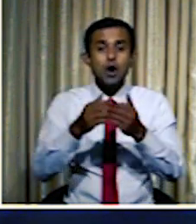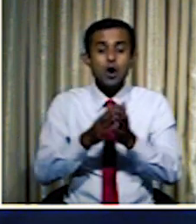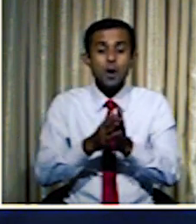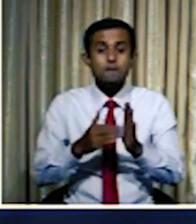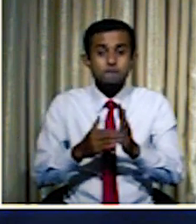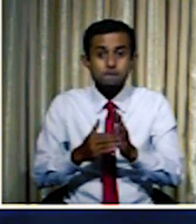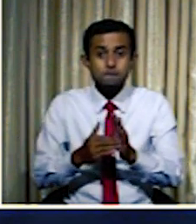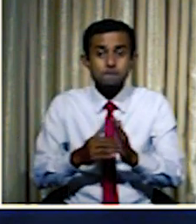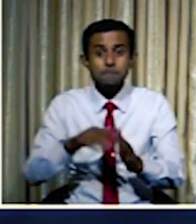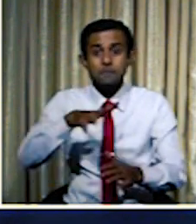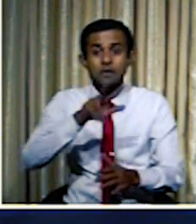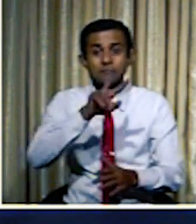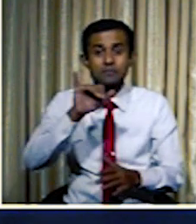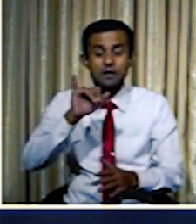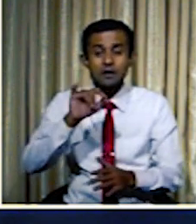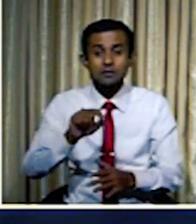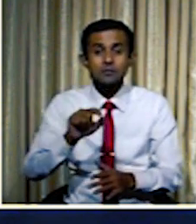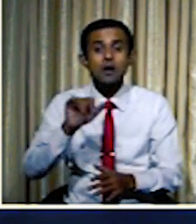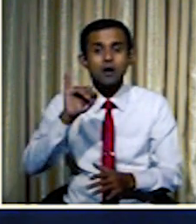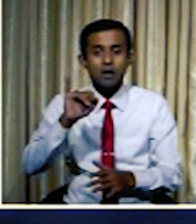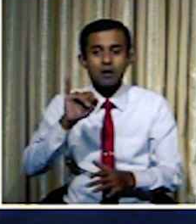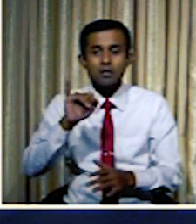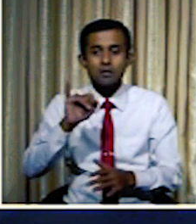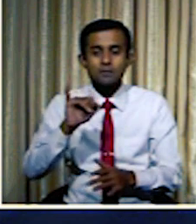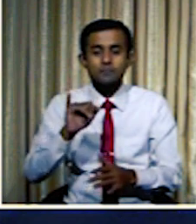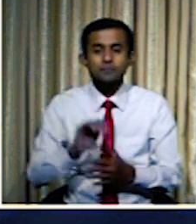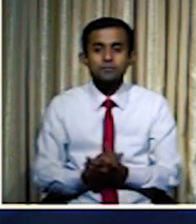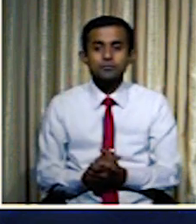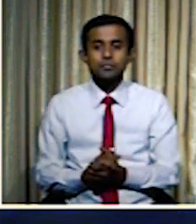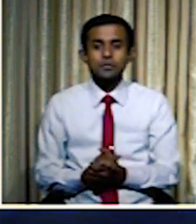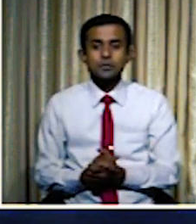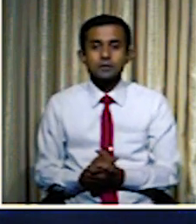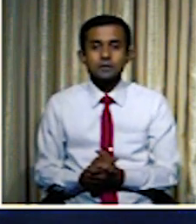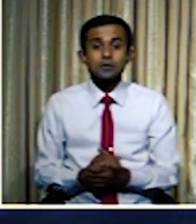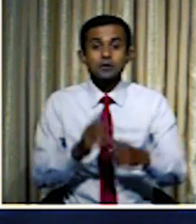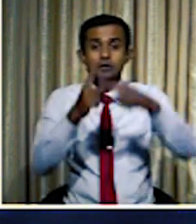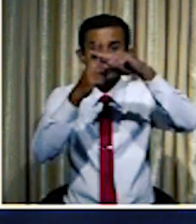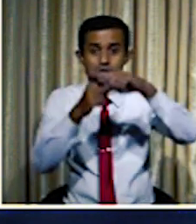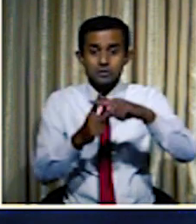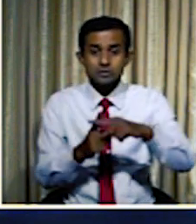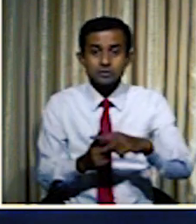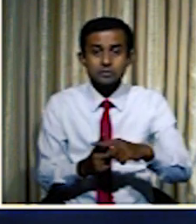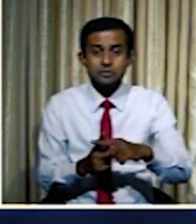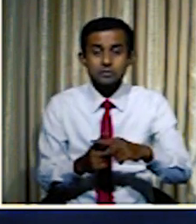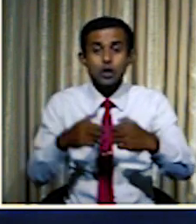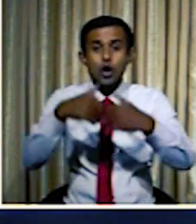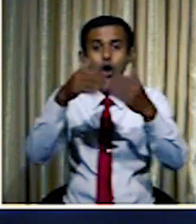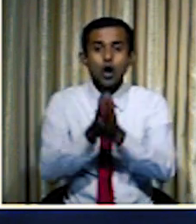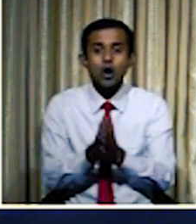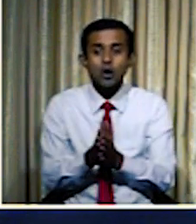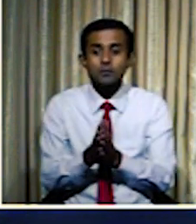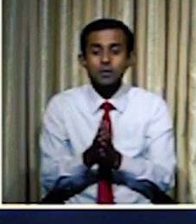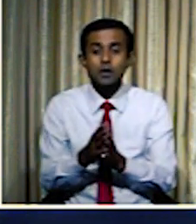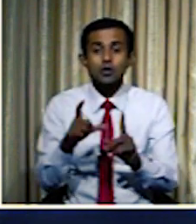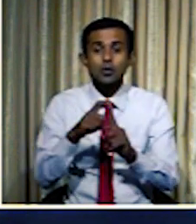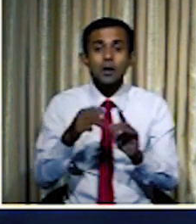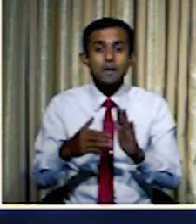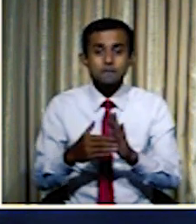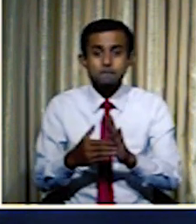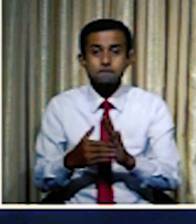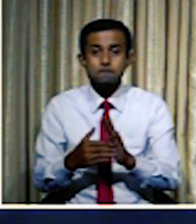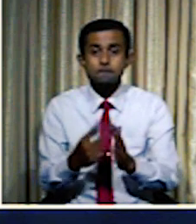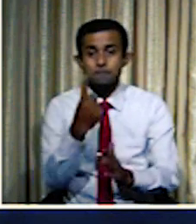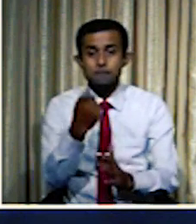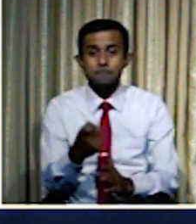මිලියන 526.7. හය. එතකොට මේක එකතුව තමයි අර මම කියපු ඩොලර් මිලියන